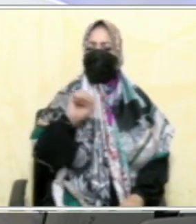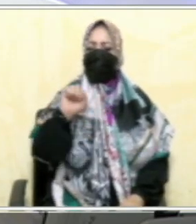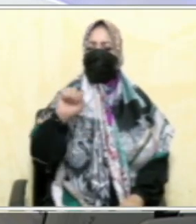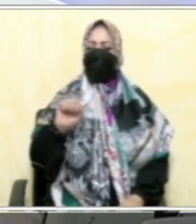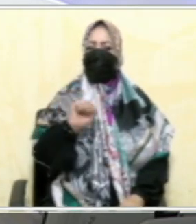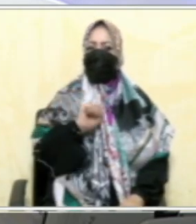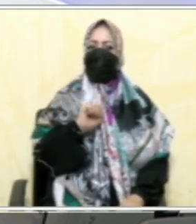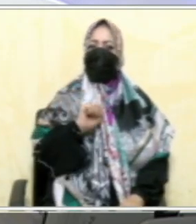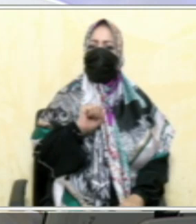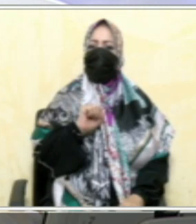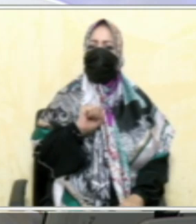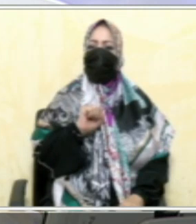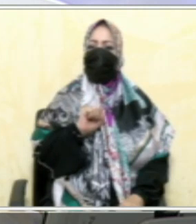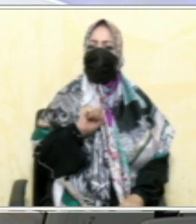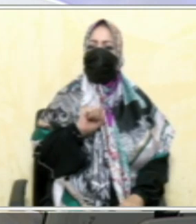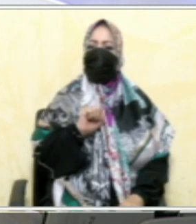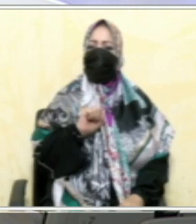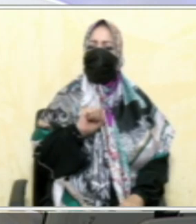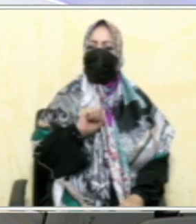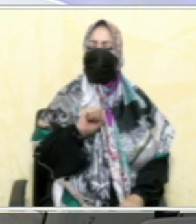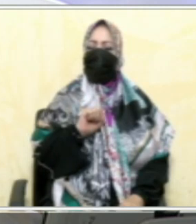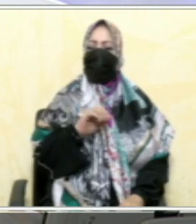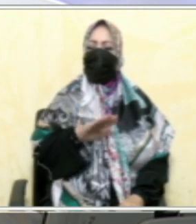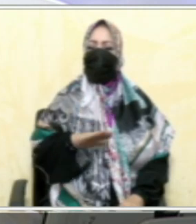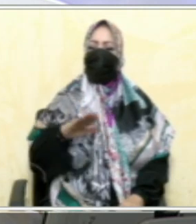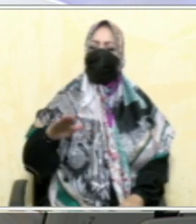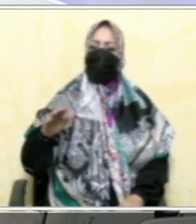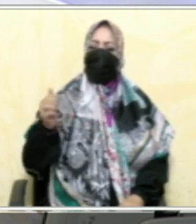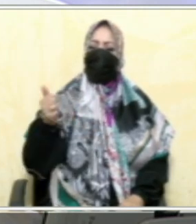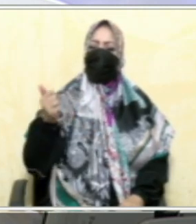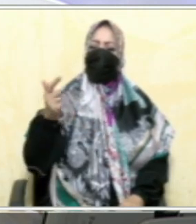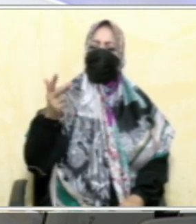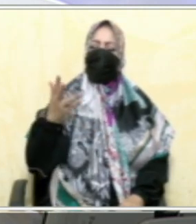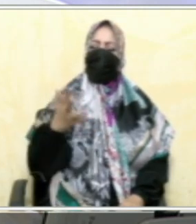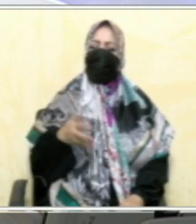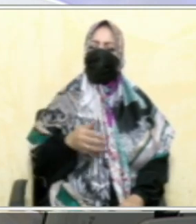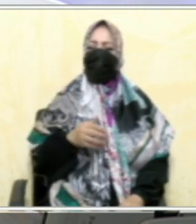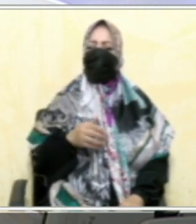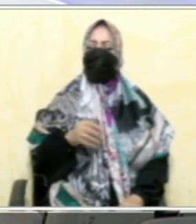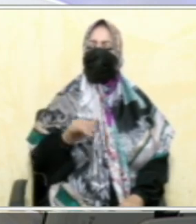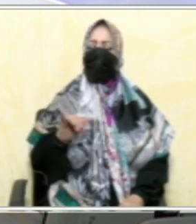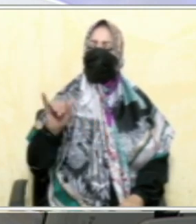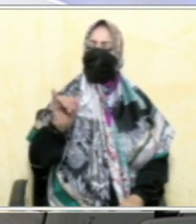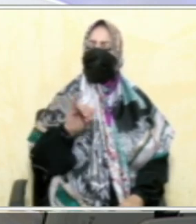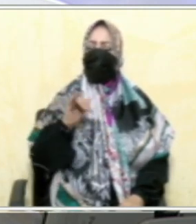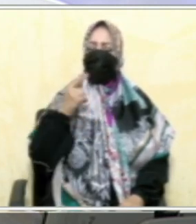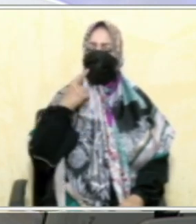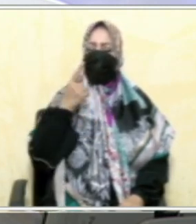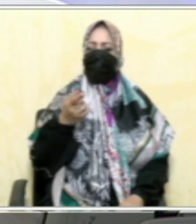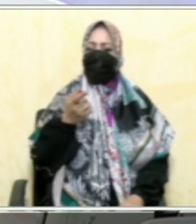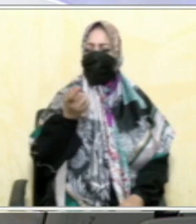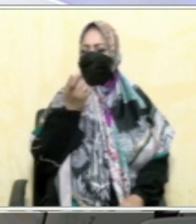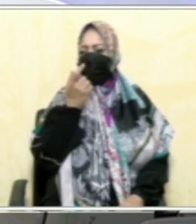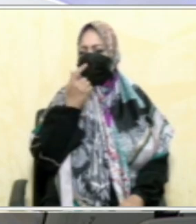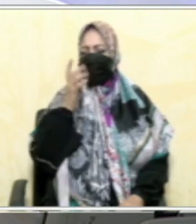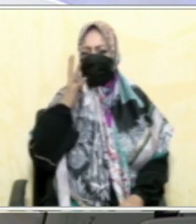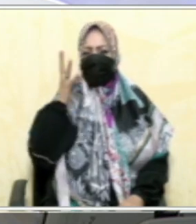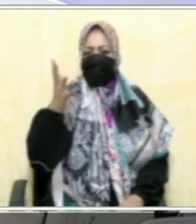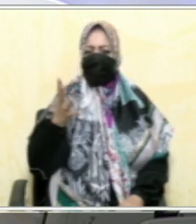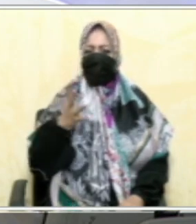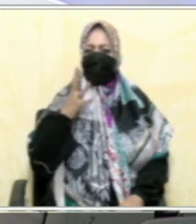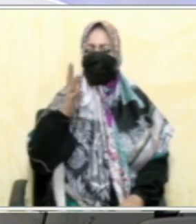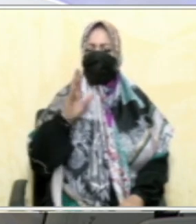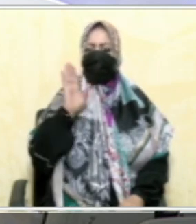لا شك أن لتدريس النساء بعض المزايا التي تتفوق فيها النساء على